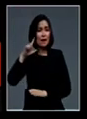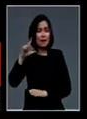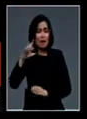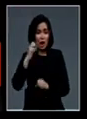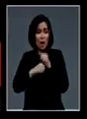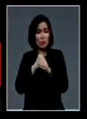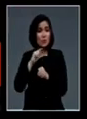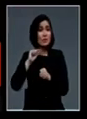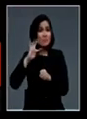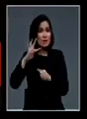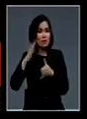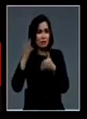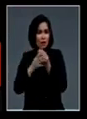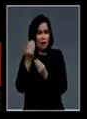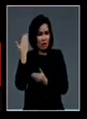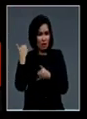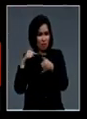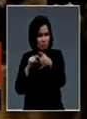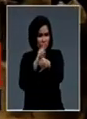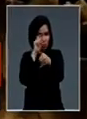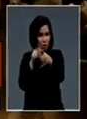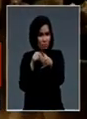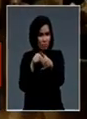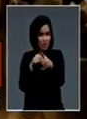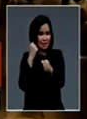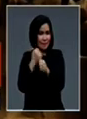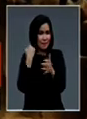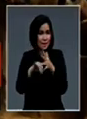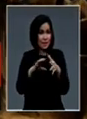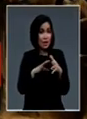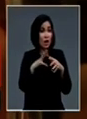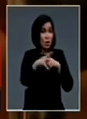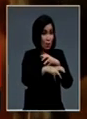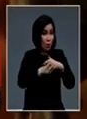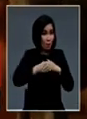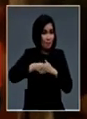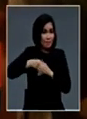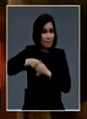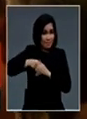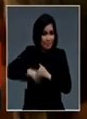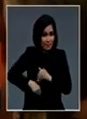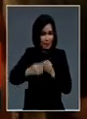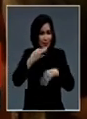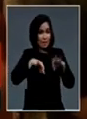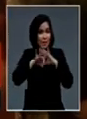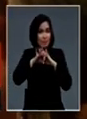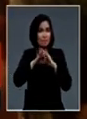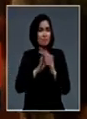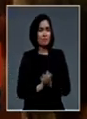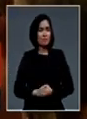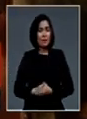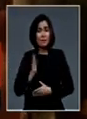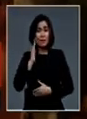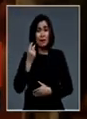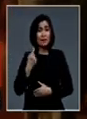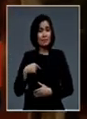เมื่อสัปดาห์ที่แล้วฐานต้องสงสัยนะครับว่าเป็นคนที่ขโมยแล้วก็ปิดบังซ่อนเร้นผลงานศิลปะชิ้นสำคัญแต่ว่านายคนนี้สุด